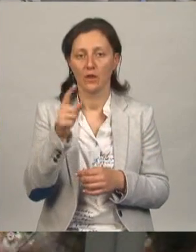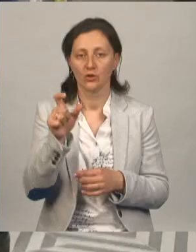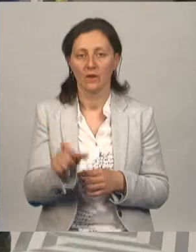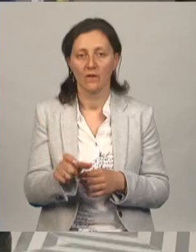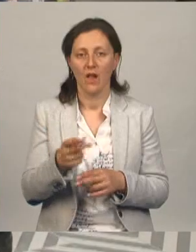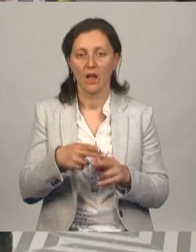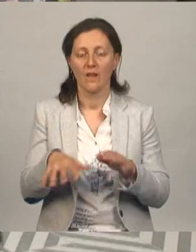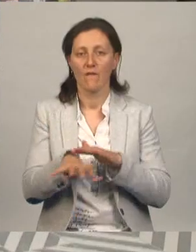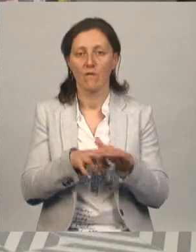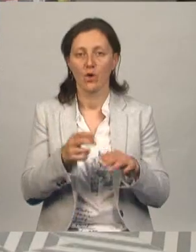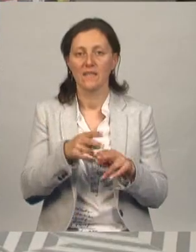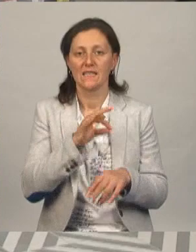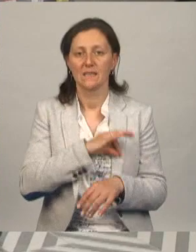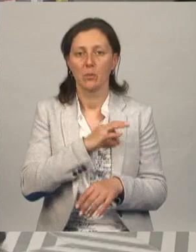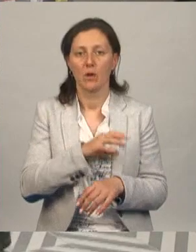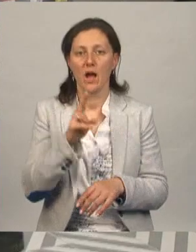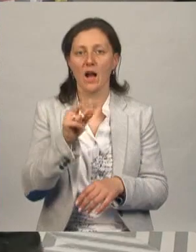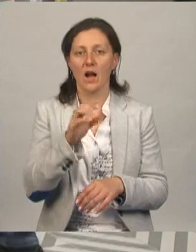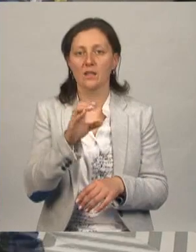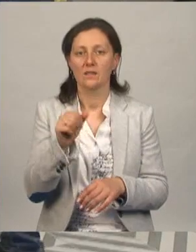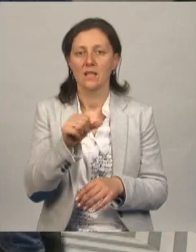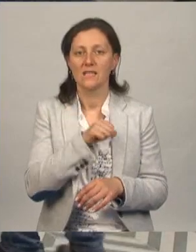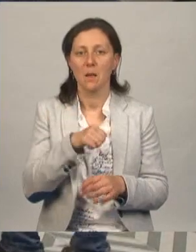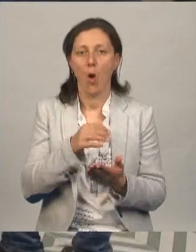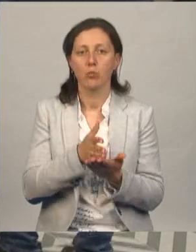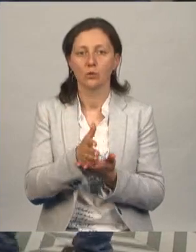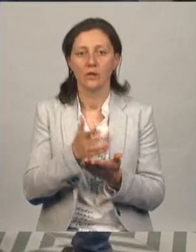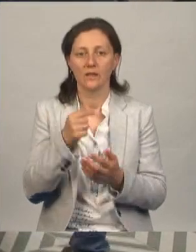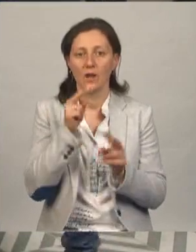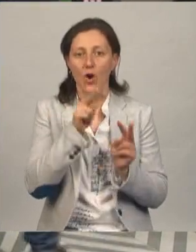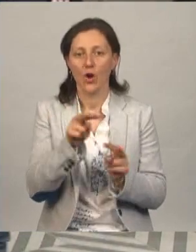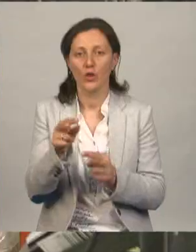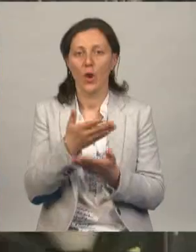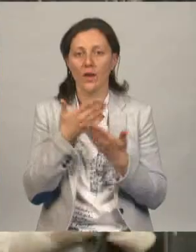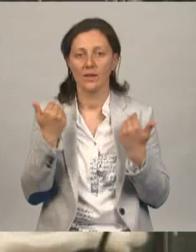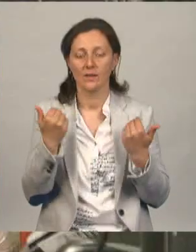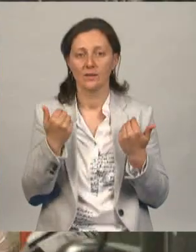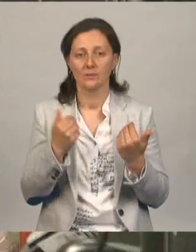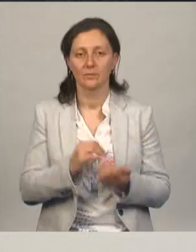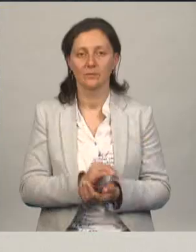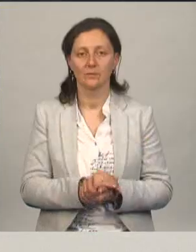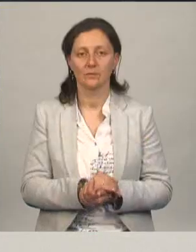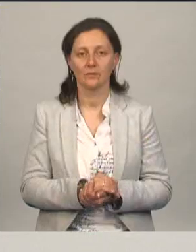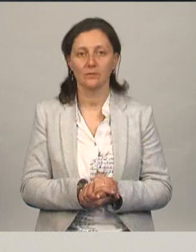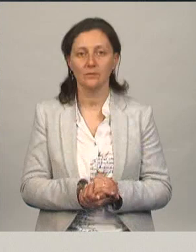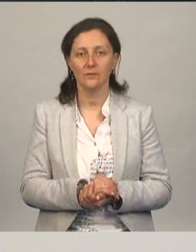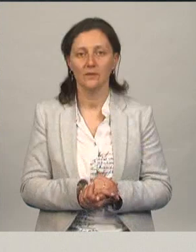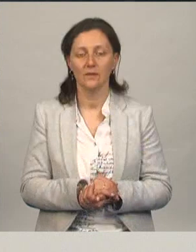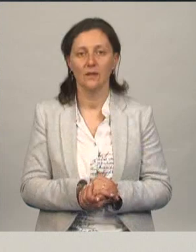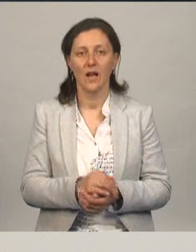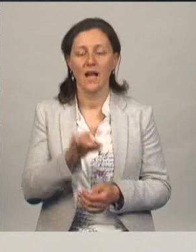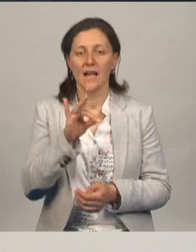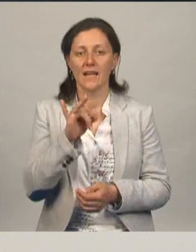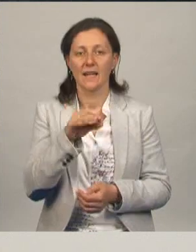воришек стало использование касс самообслуживания где контроль меньше со стороны персонала представители retail и